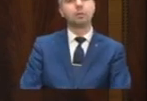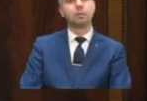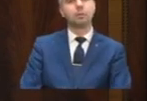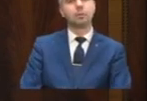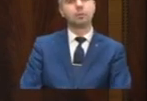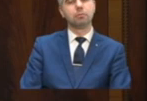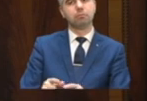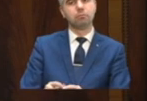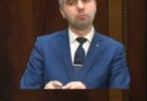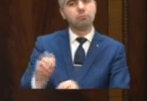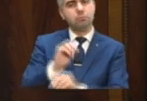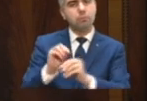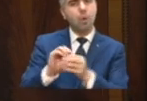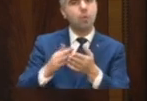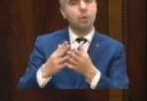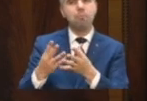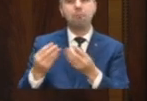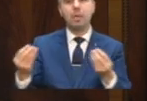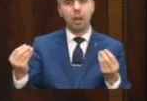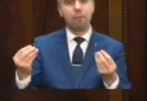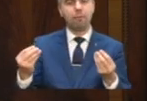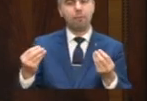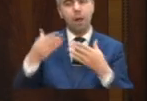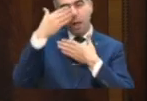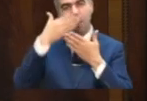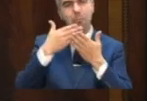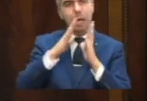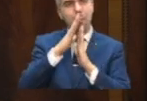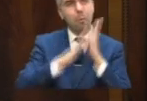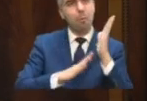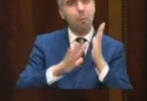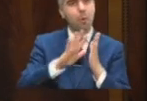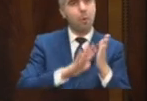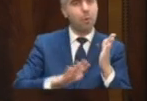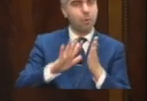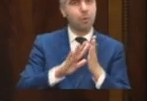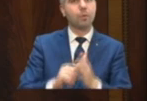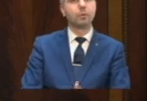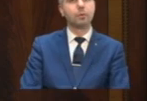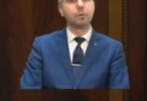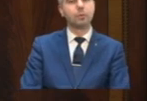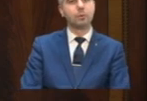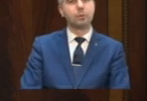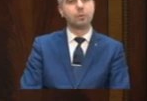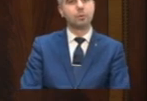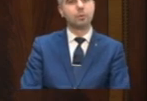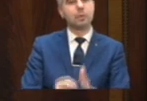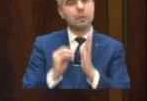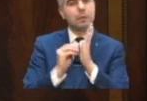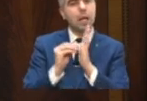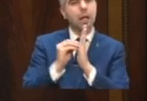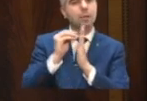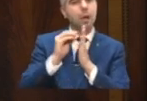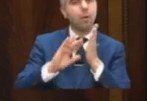ديال واحد المجموعه ديال الامور اللي هي في الحقيقه بلدنا عندها واحد واحد واحد واحد واحد الدرجه اللي هي ديال